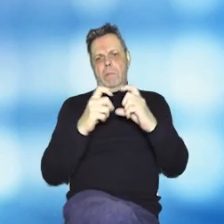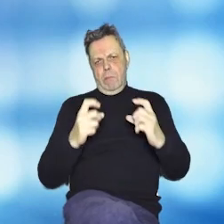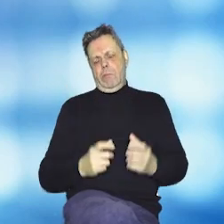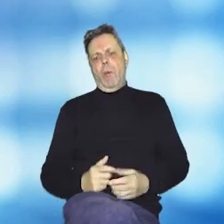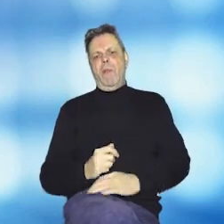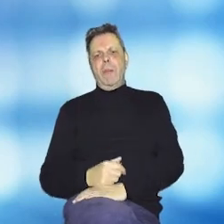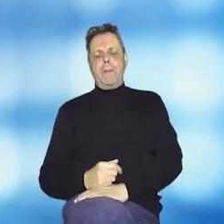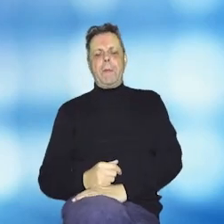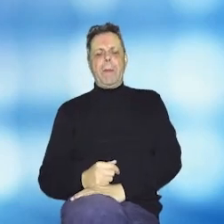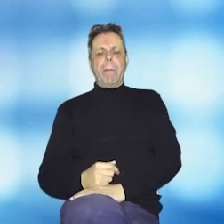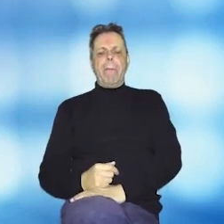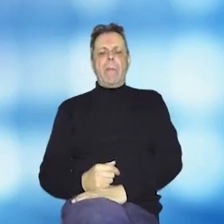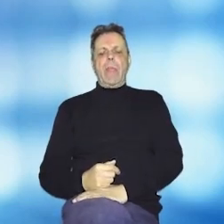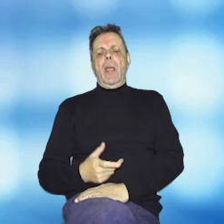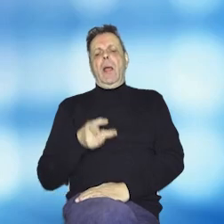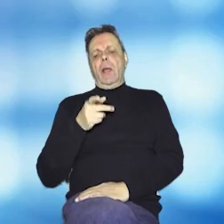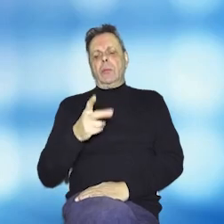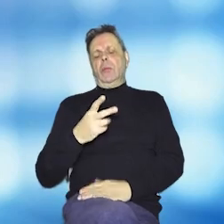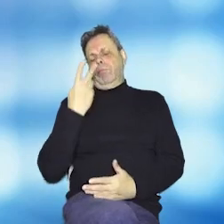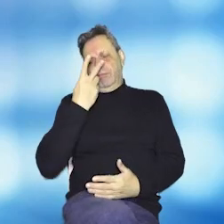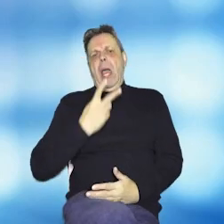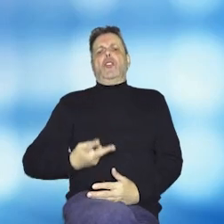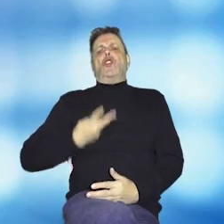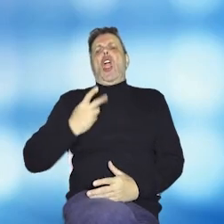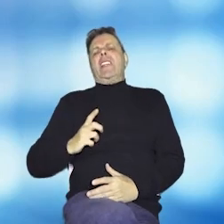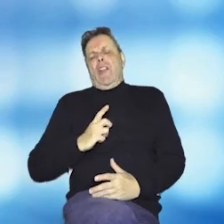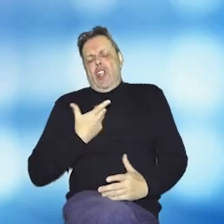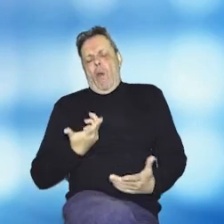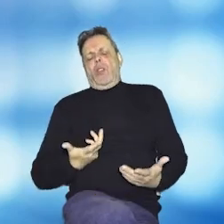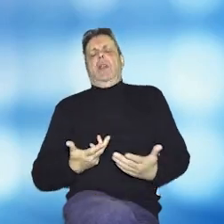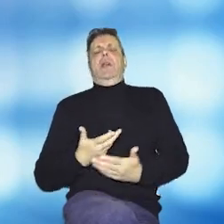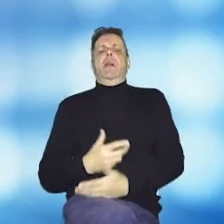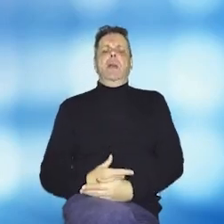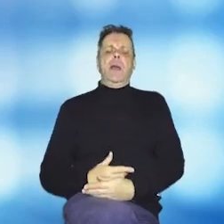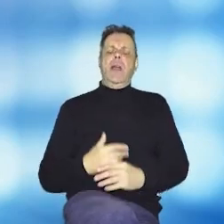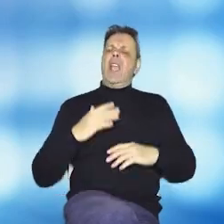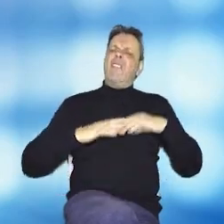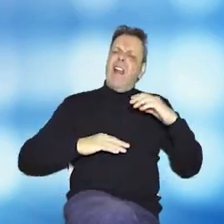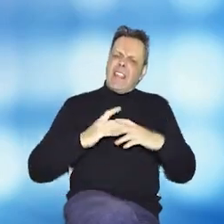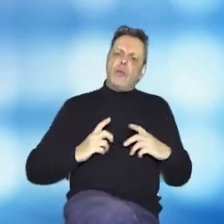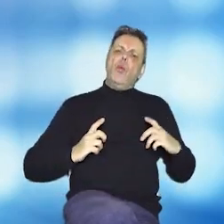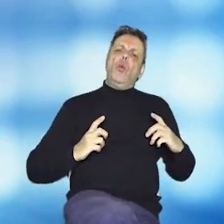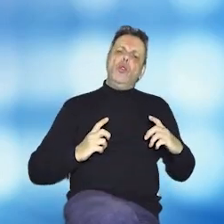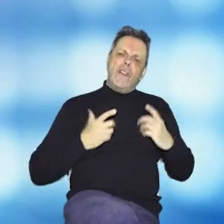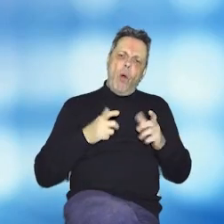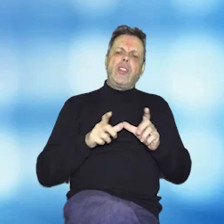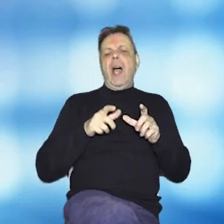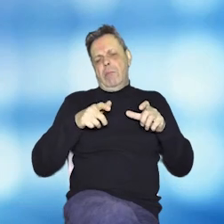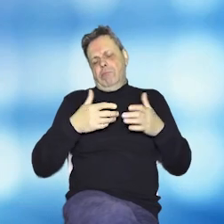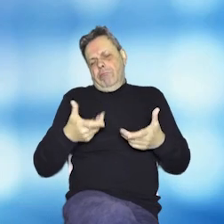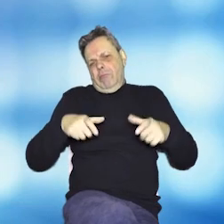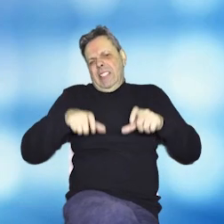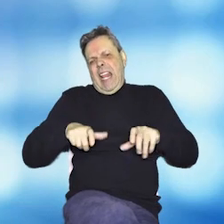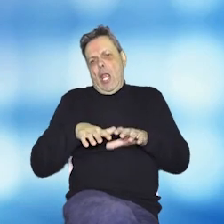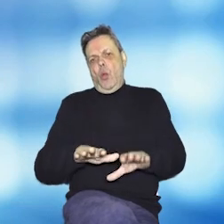domovima. Pritom mislim na dostojanstven život, na kvalitetu života u starijoj životnoj dobi.